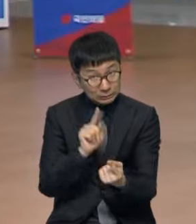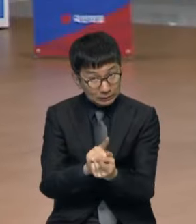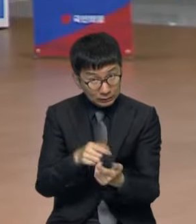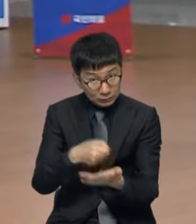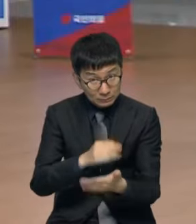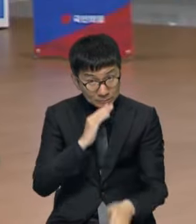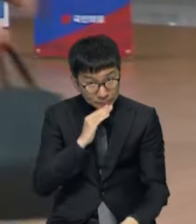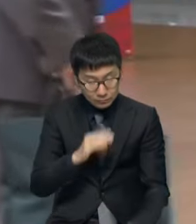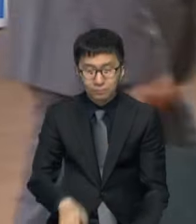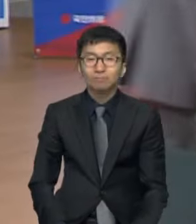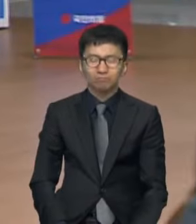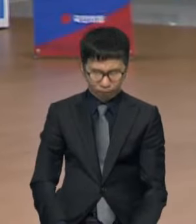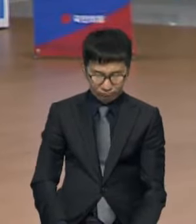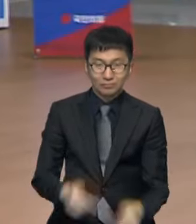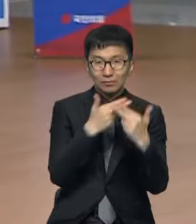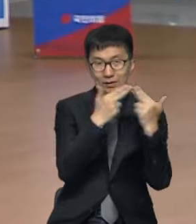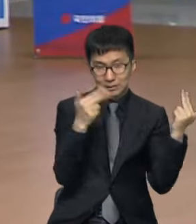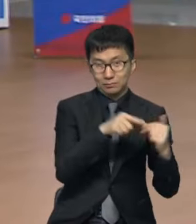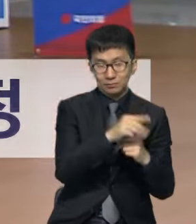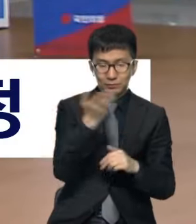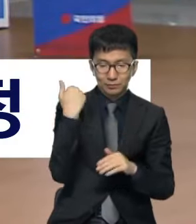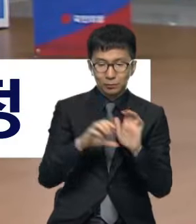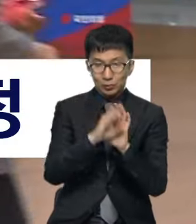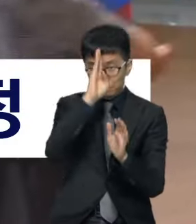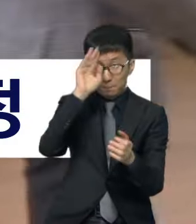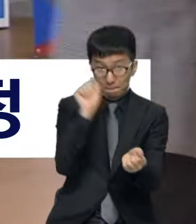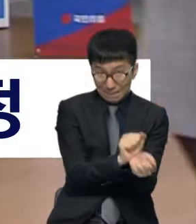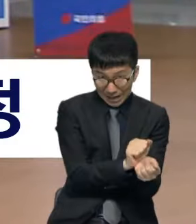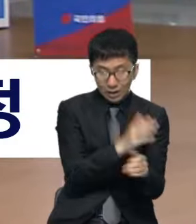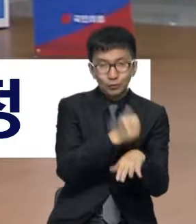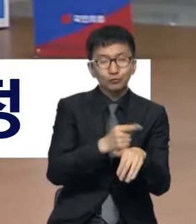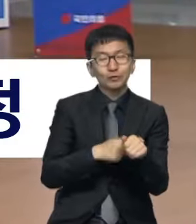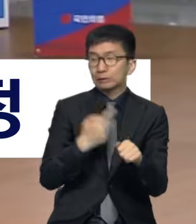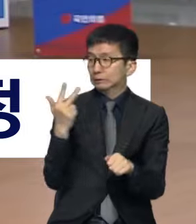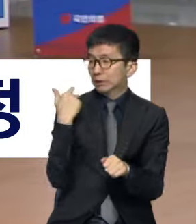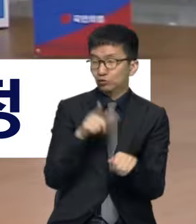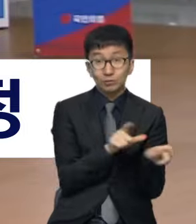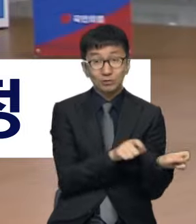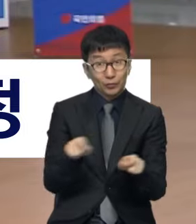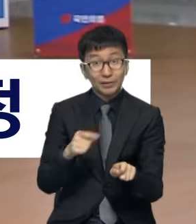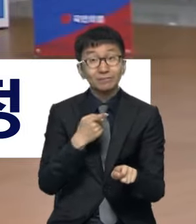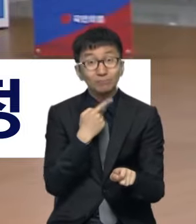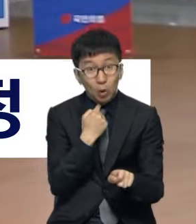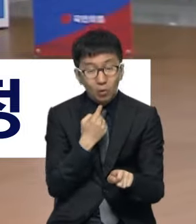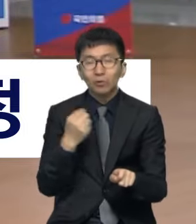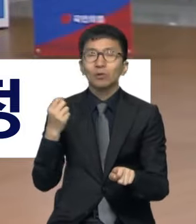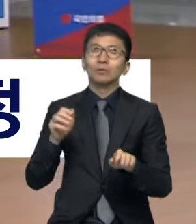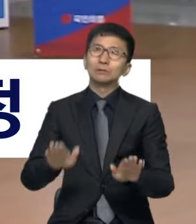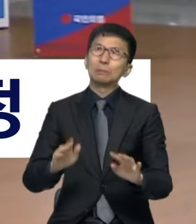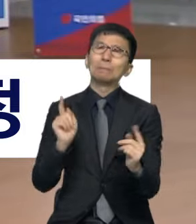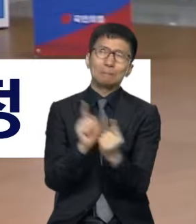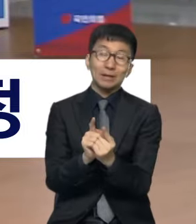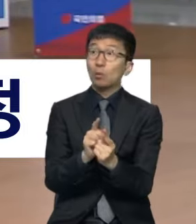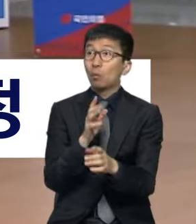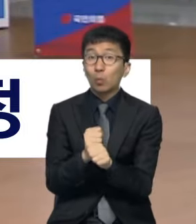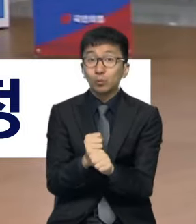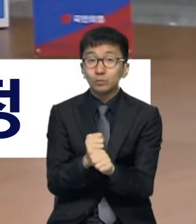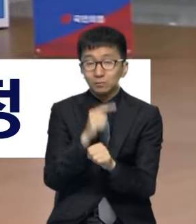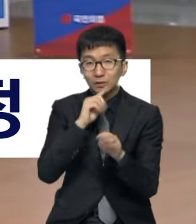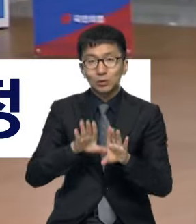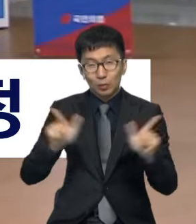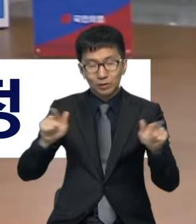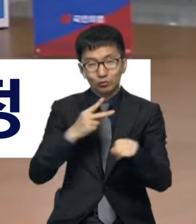네, 민주당 이재명 대표의 코로나 확진으로 연기됐던 여야 대표 회동 일정이 확정이 됐습니다. 오는 일요일 오후 2시